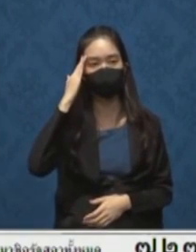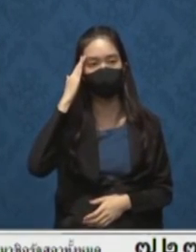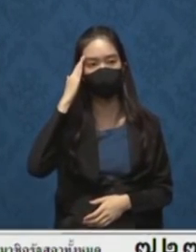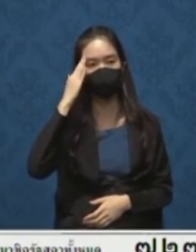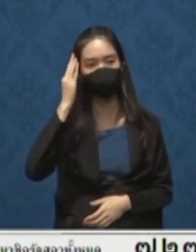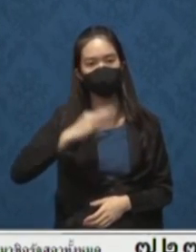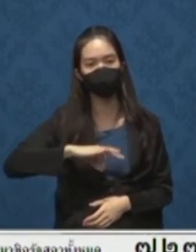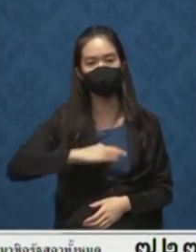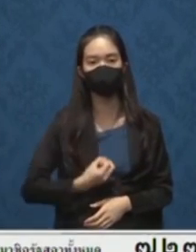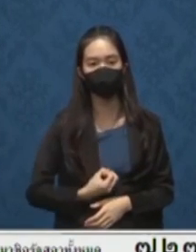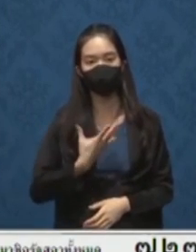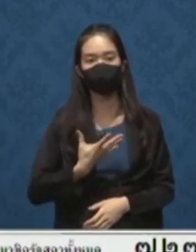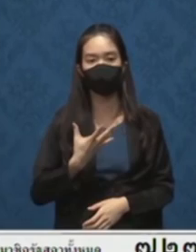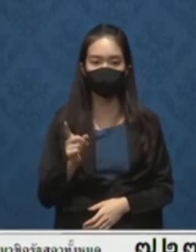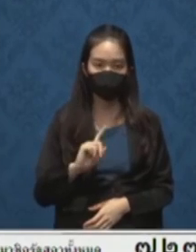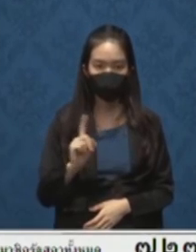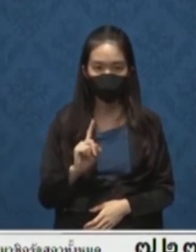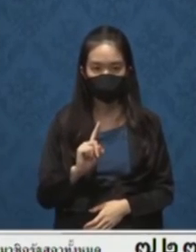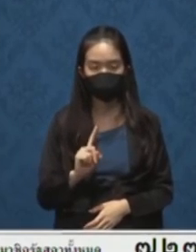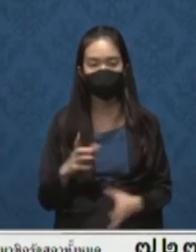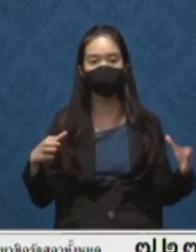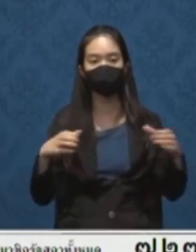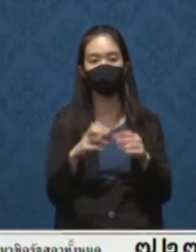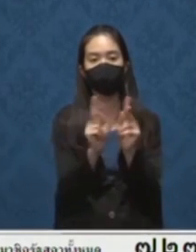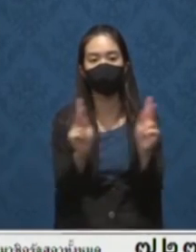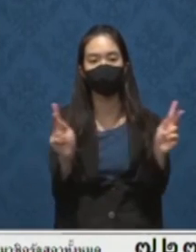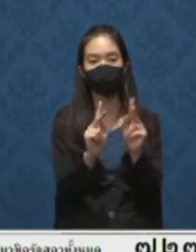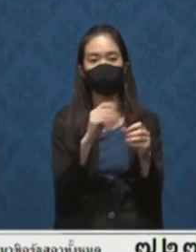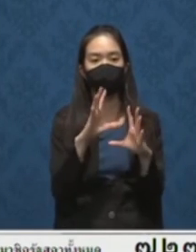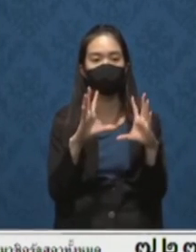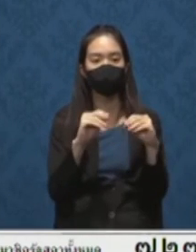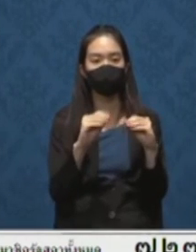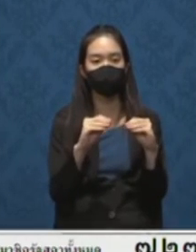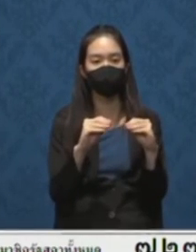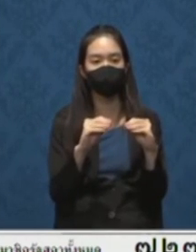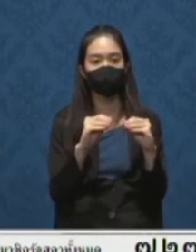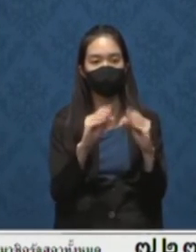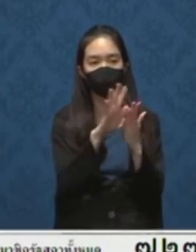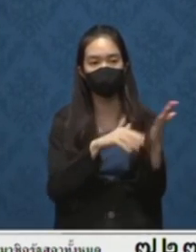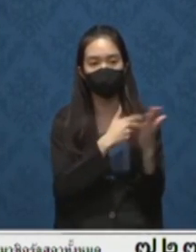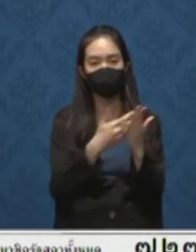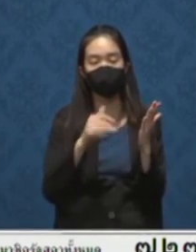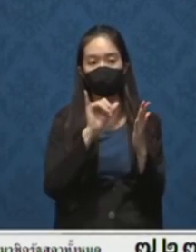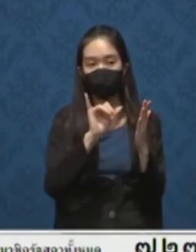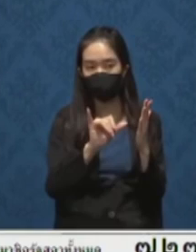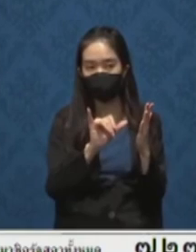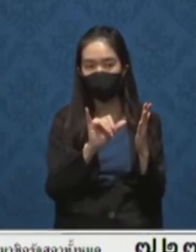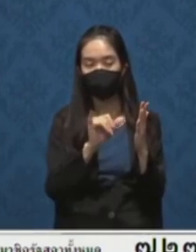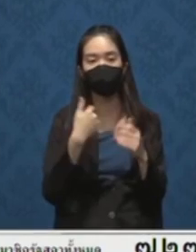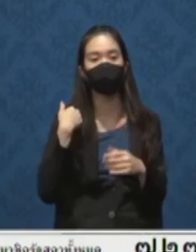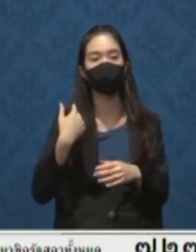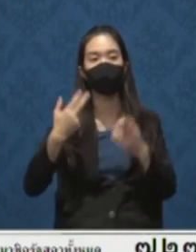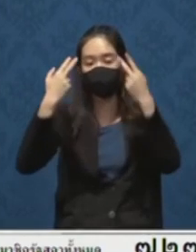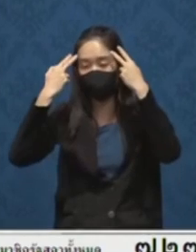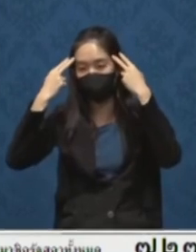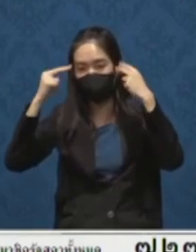นการประชุมคณะกรรมการยุทศาชาติครั้งที่ 2 ทับ 2,565ที่มีท่านนายก